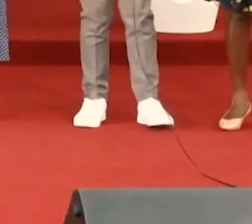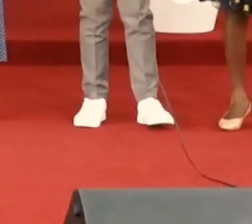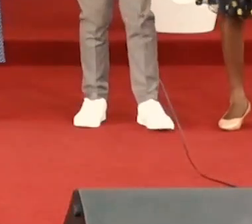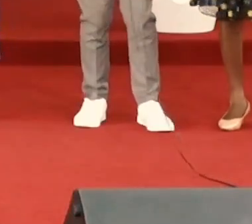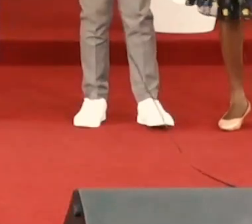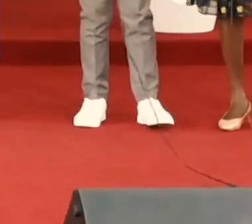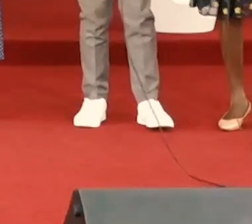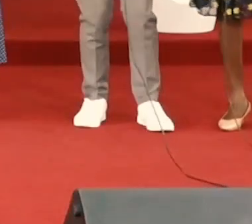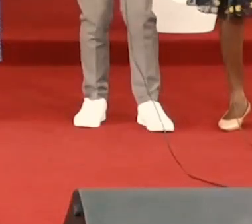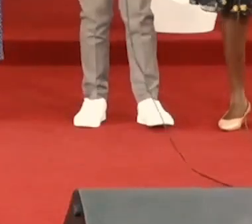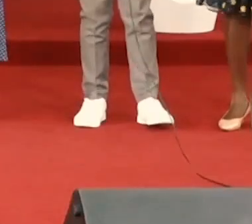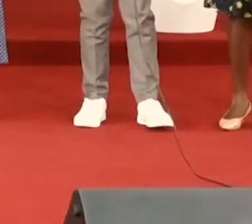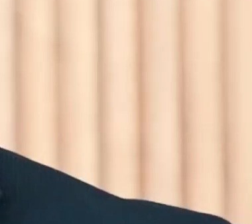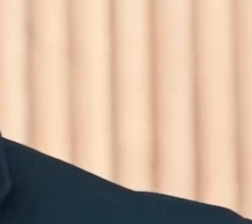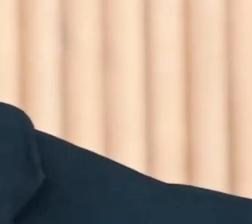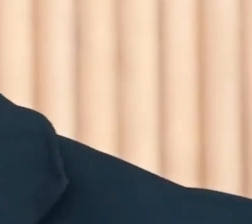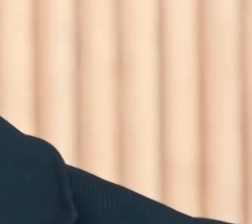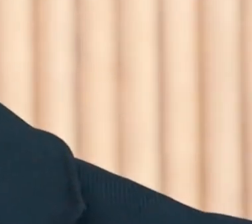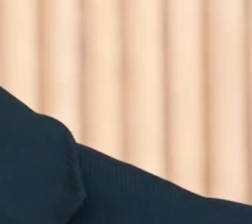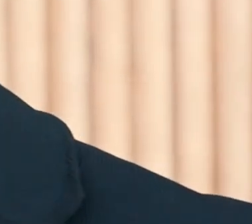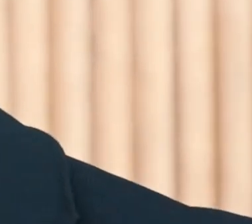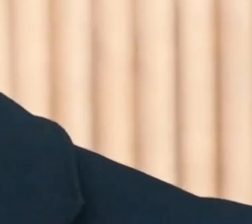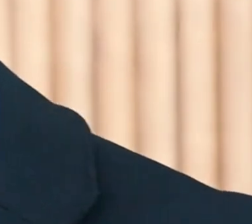asi muponesi